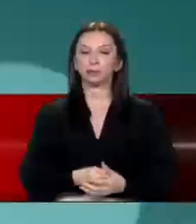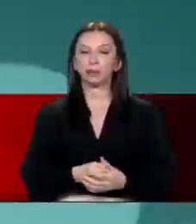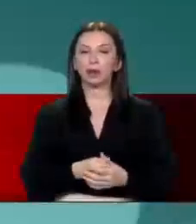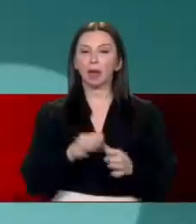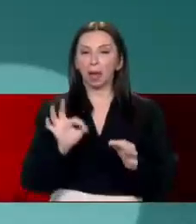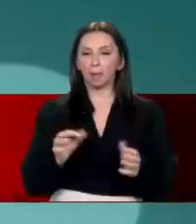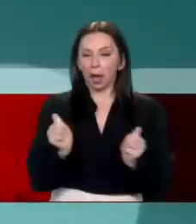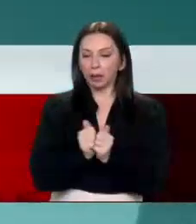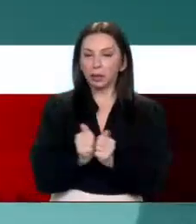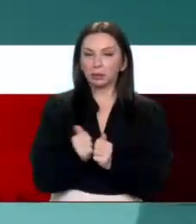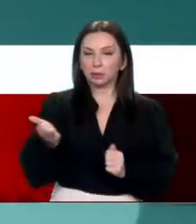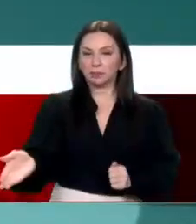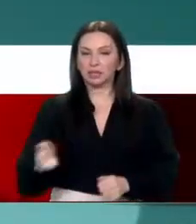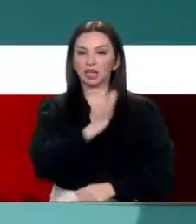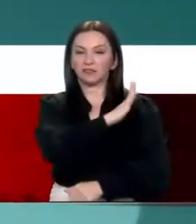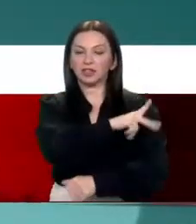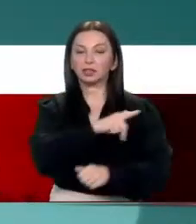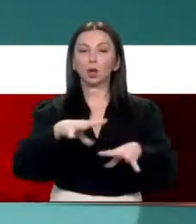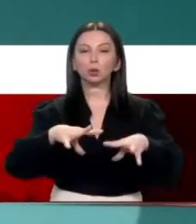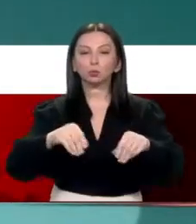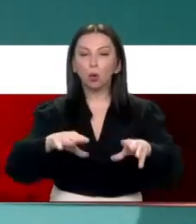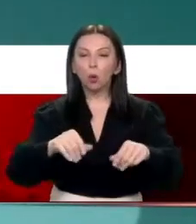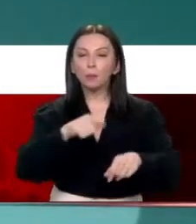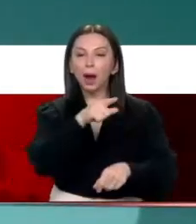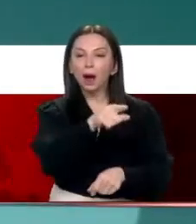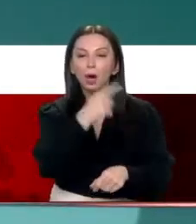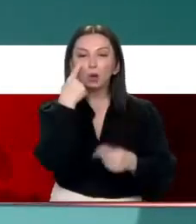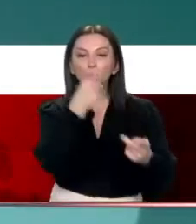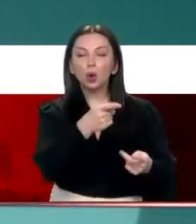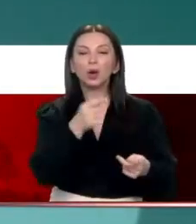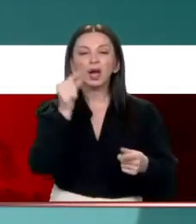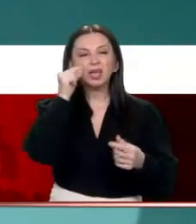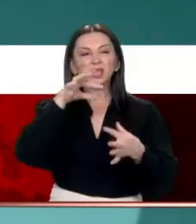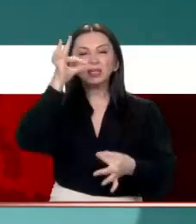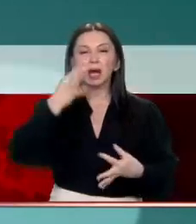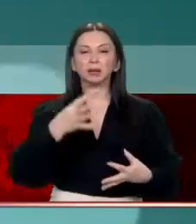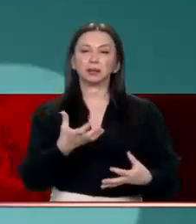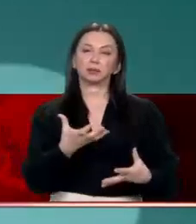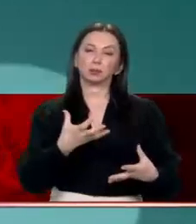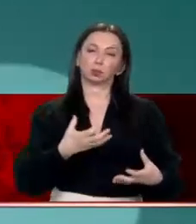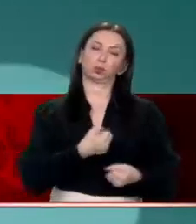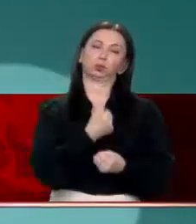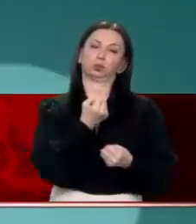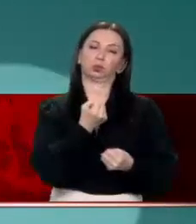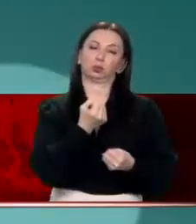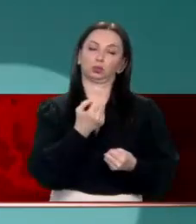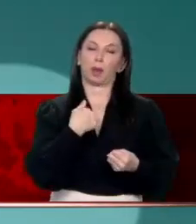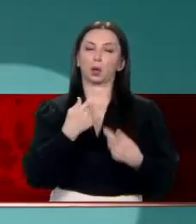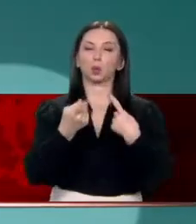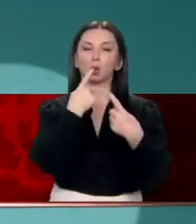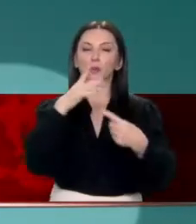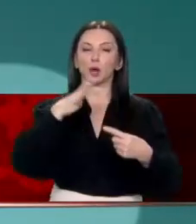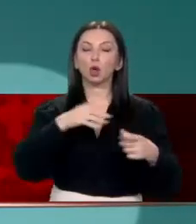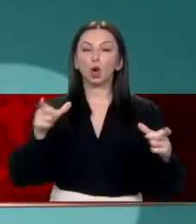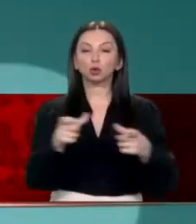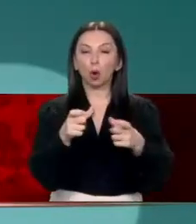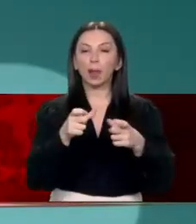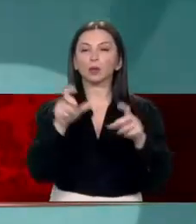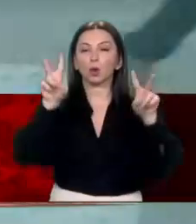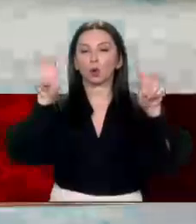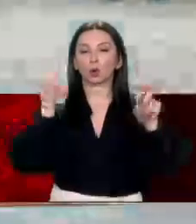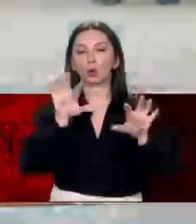Yanı başımızda Filistin topraklarında yaşanan insani krize değinmeden geçemeyiz zirvede söze böyle